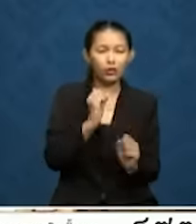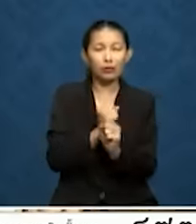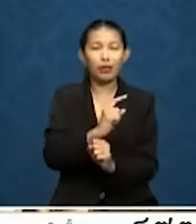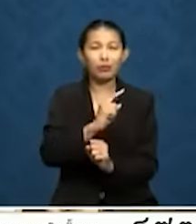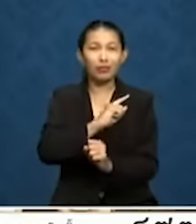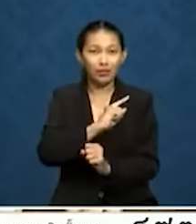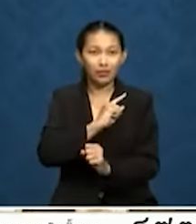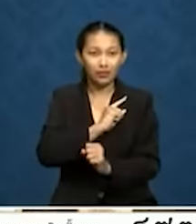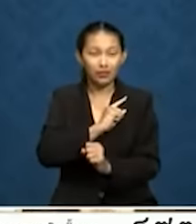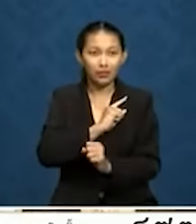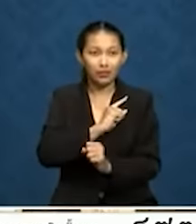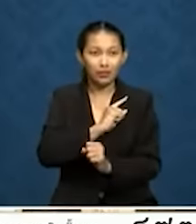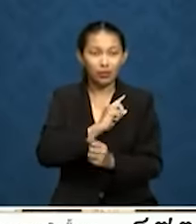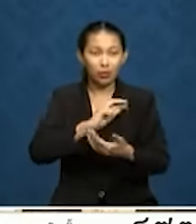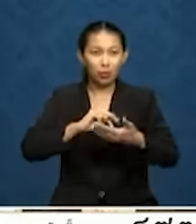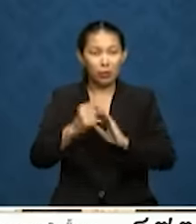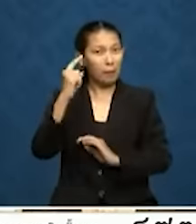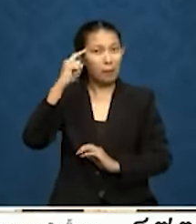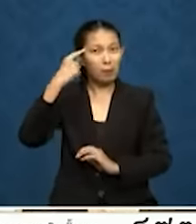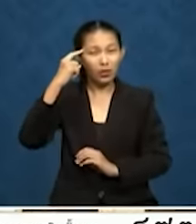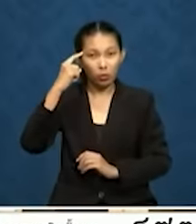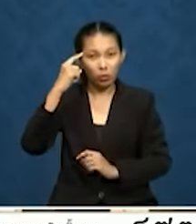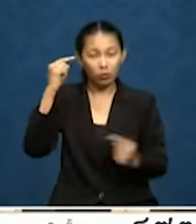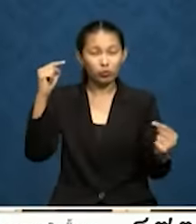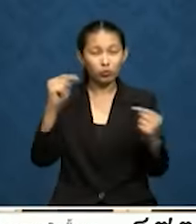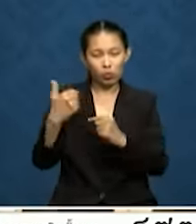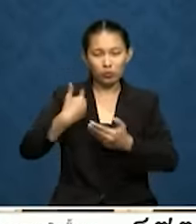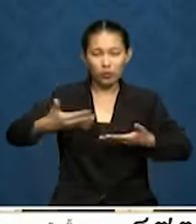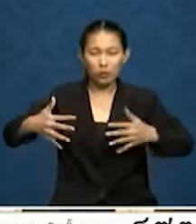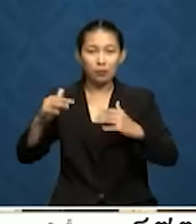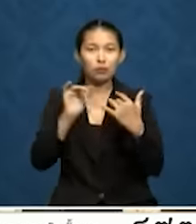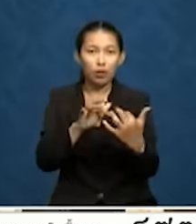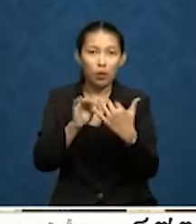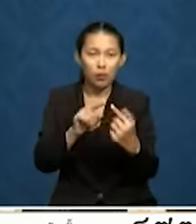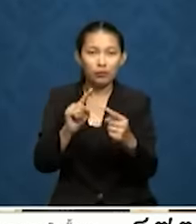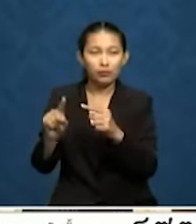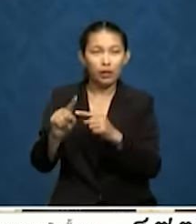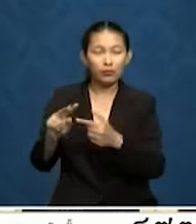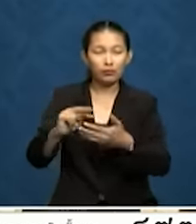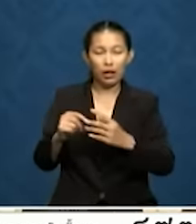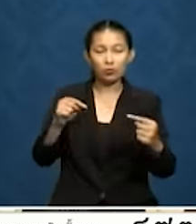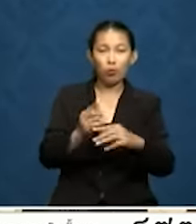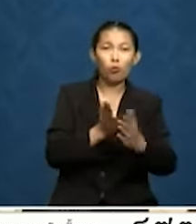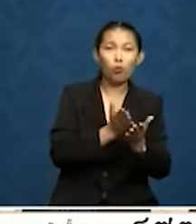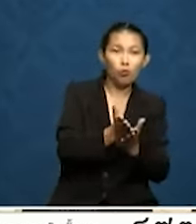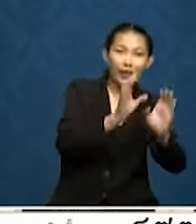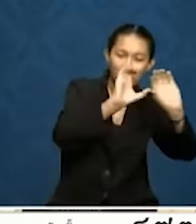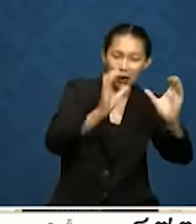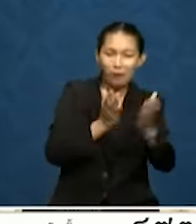แต่งตั้งโดยไม่ทราบว่ามีการประสานงานระหว่างวิปฝ่ายรัฐบาลและวิปฝ่